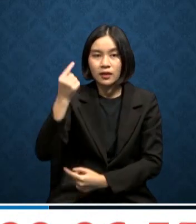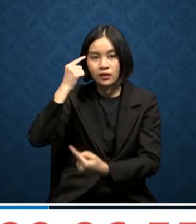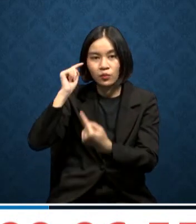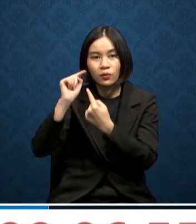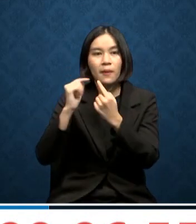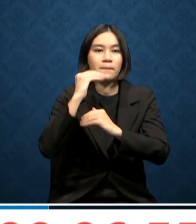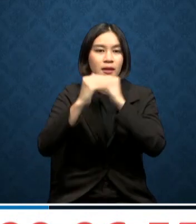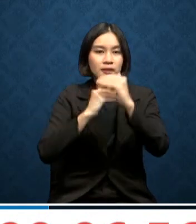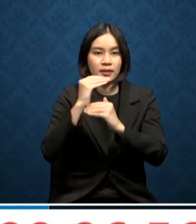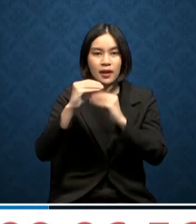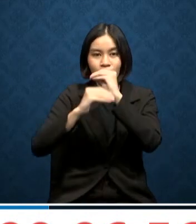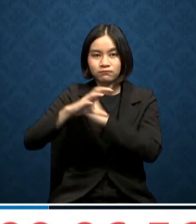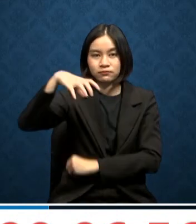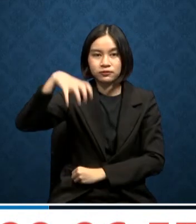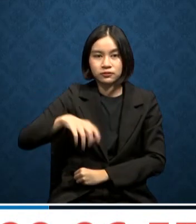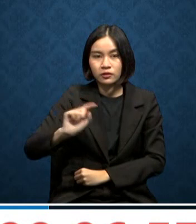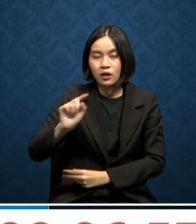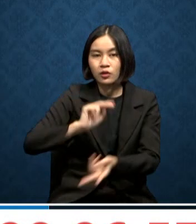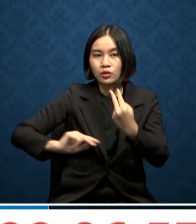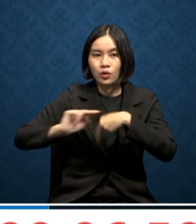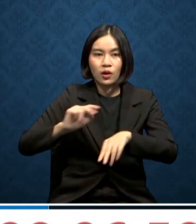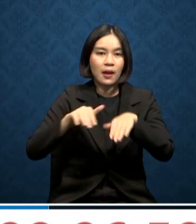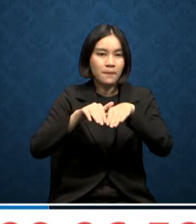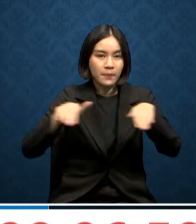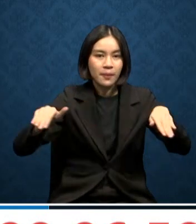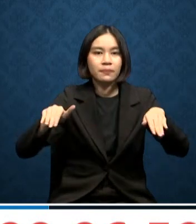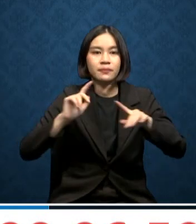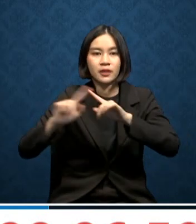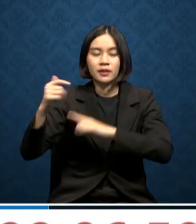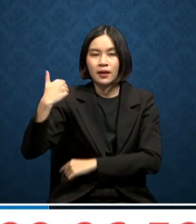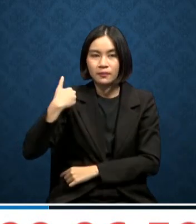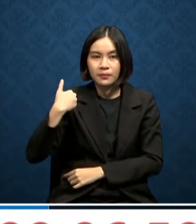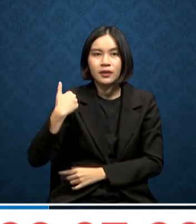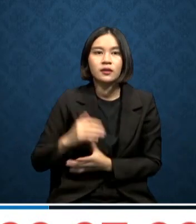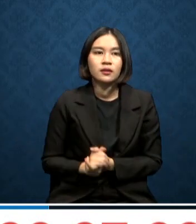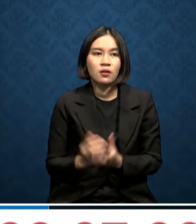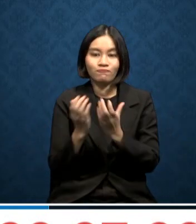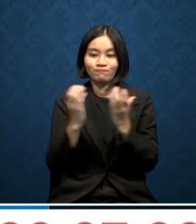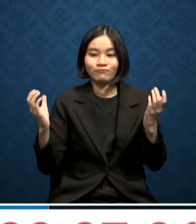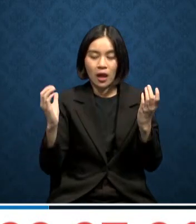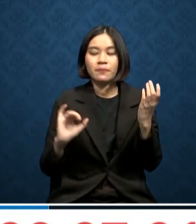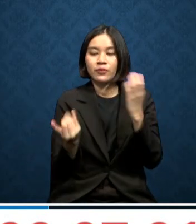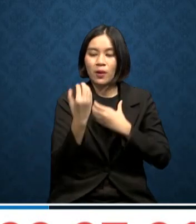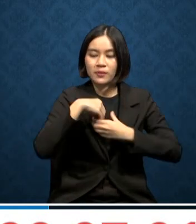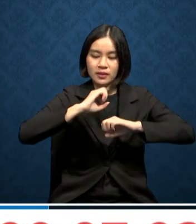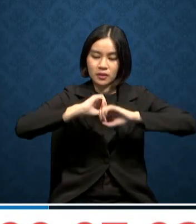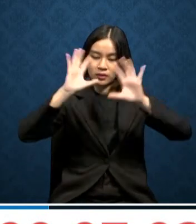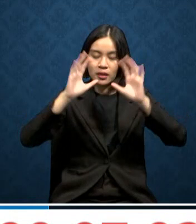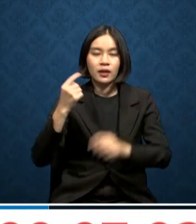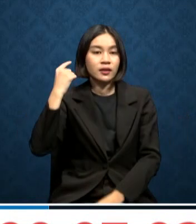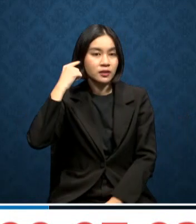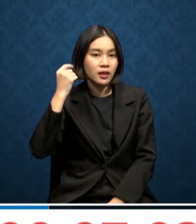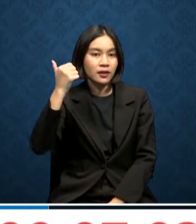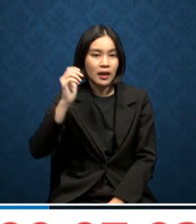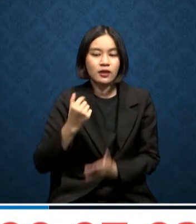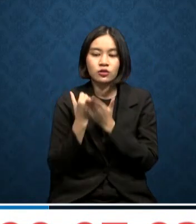มัฒนาสำนังงานก.ส.ช. ให้เป็องคกรกกบดูแลที่มีสมันาสูงมีธมพธิบาลโปรงใสเป็ที่เชอถือแลพ่งพา